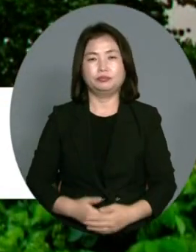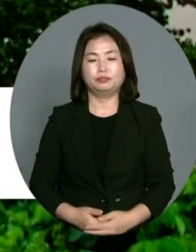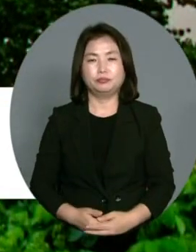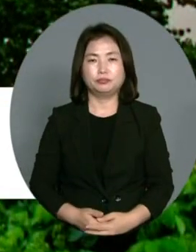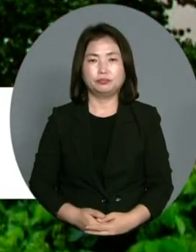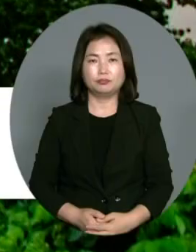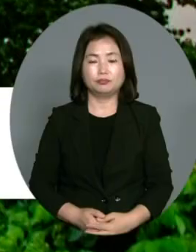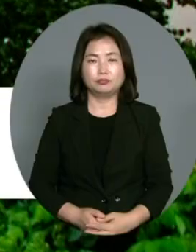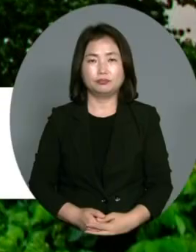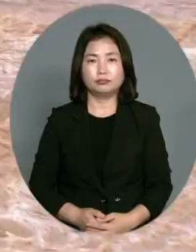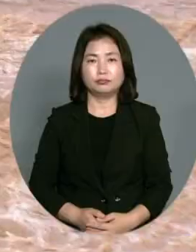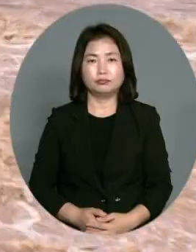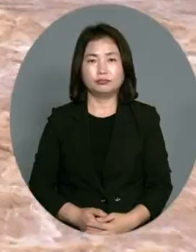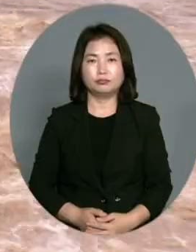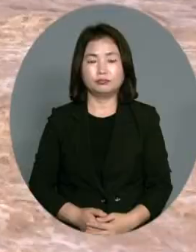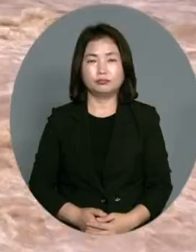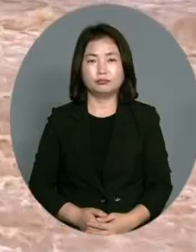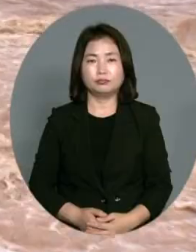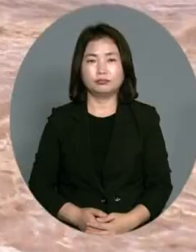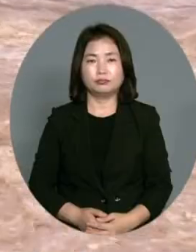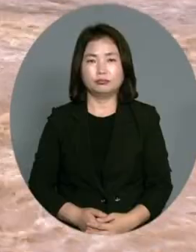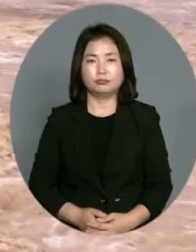보도합니다.